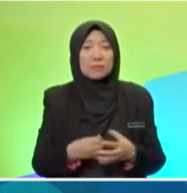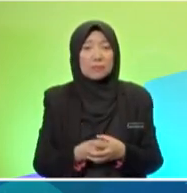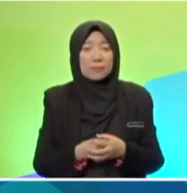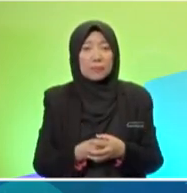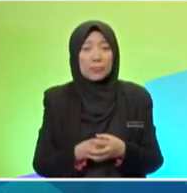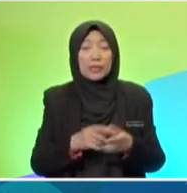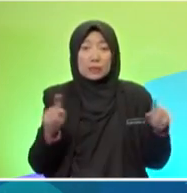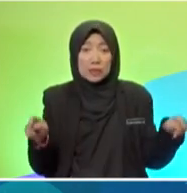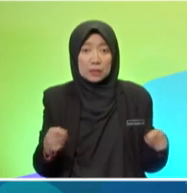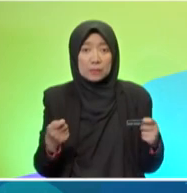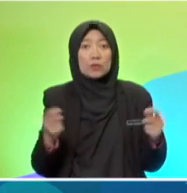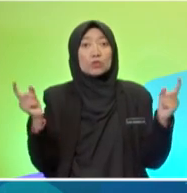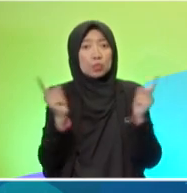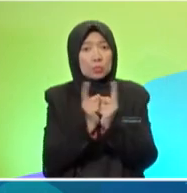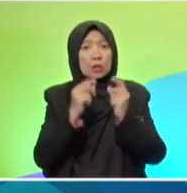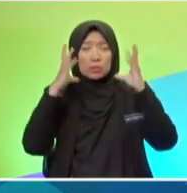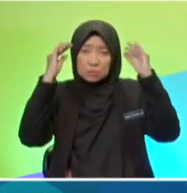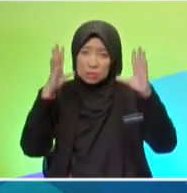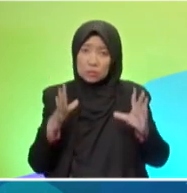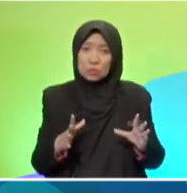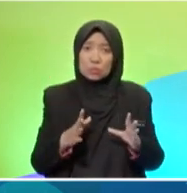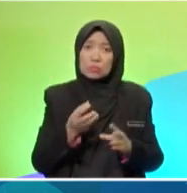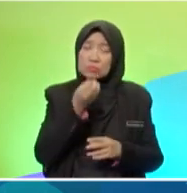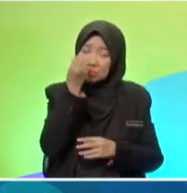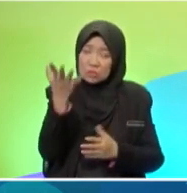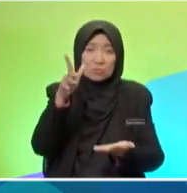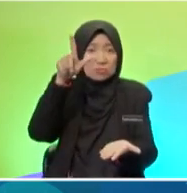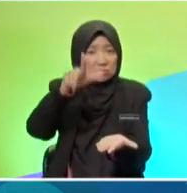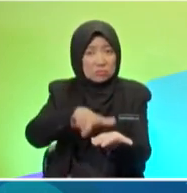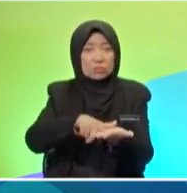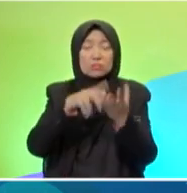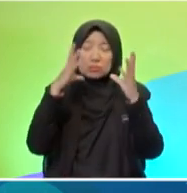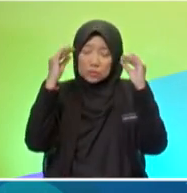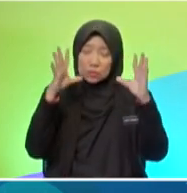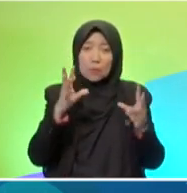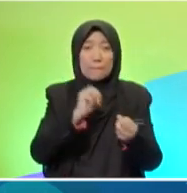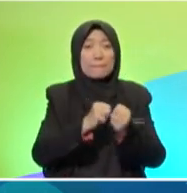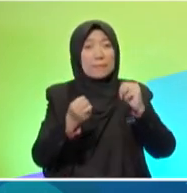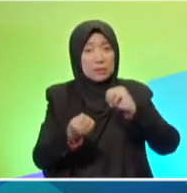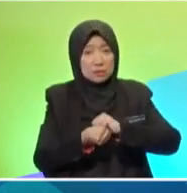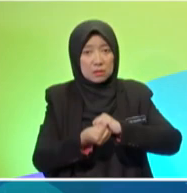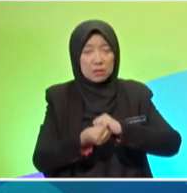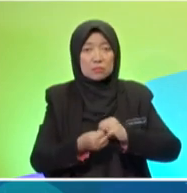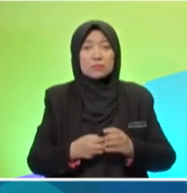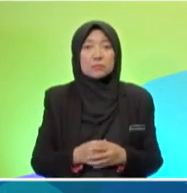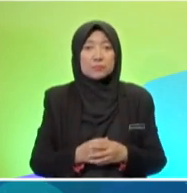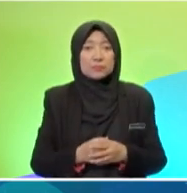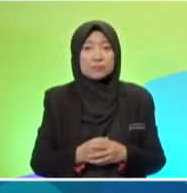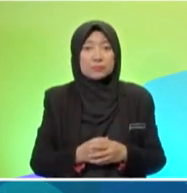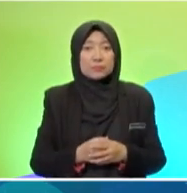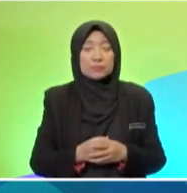berjumpa dengan guru dan bercerita Apa masalahnya kepada guru Selain itu